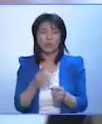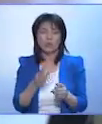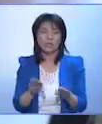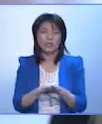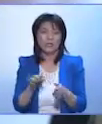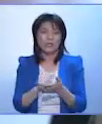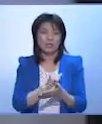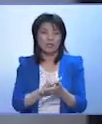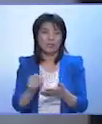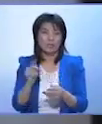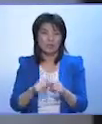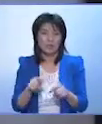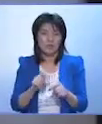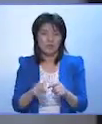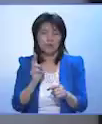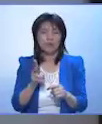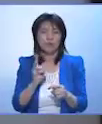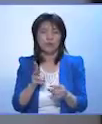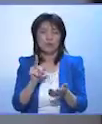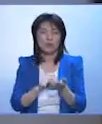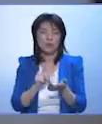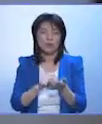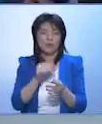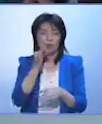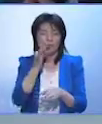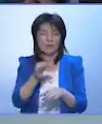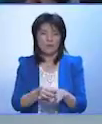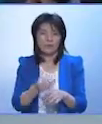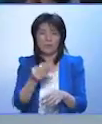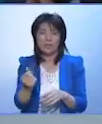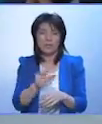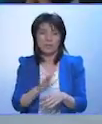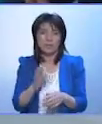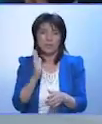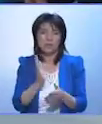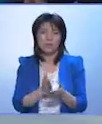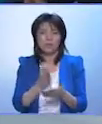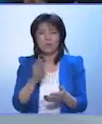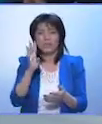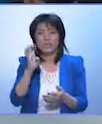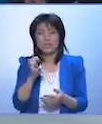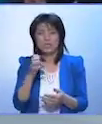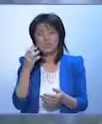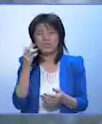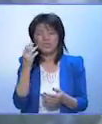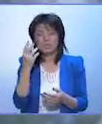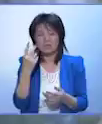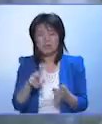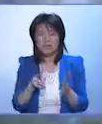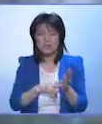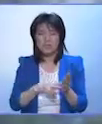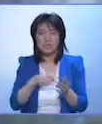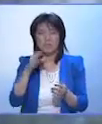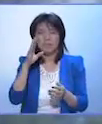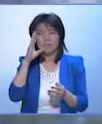іс қозғалып, 40 құжат қысқартылды. Сондай-ақ брифинг барысына борышынан жалтыраған 427 әкенің іздеуде жүргені белгілі болды.